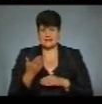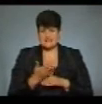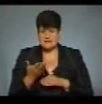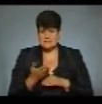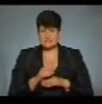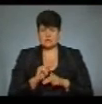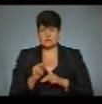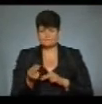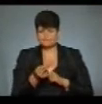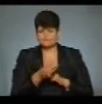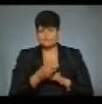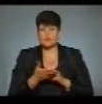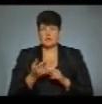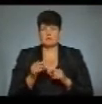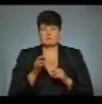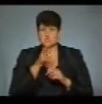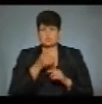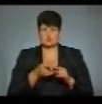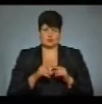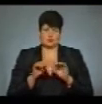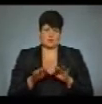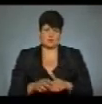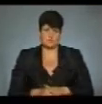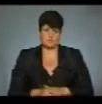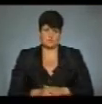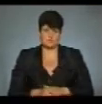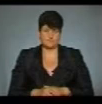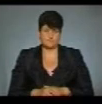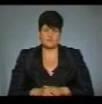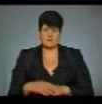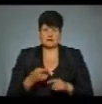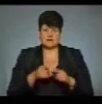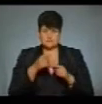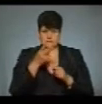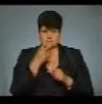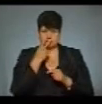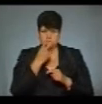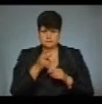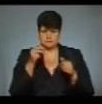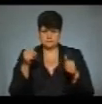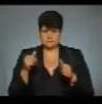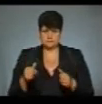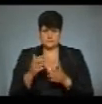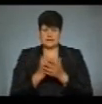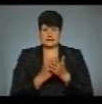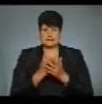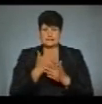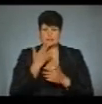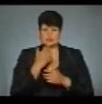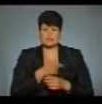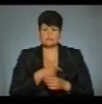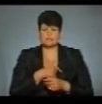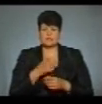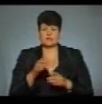агітаційної продукції під час такого роду заходів. На цих кадрах ви бачите плакати з ім'ям кандидата в народні депутати, що